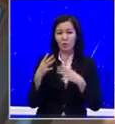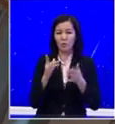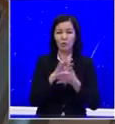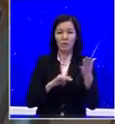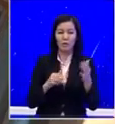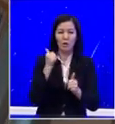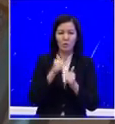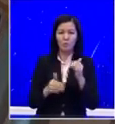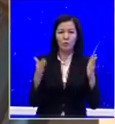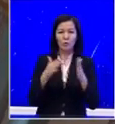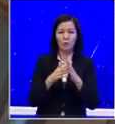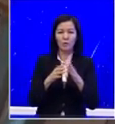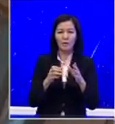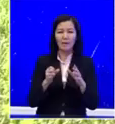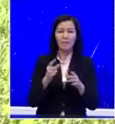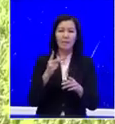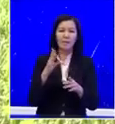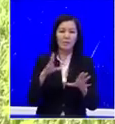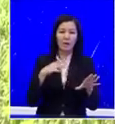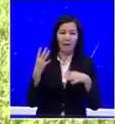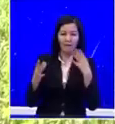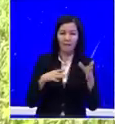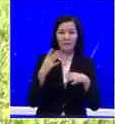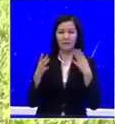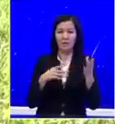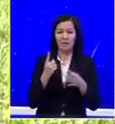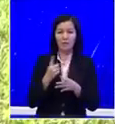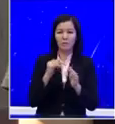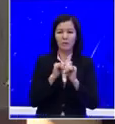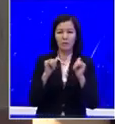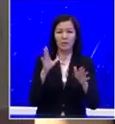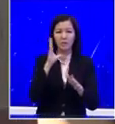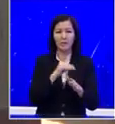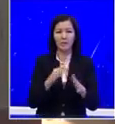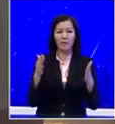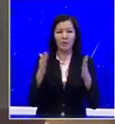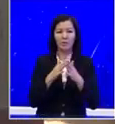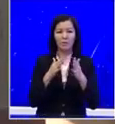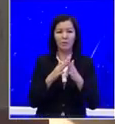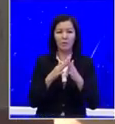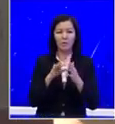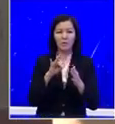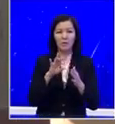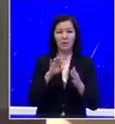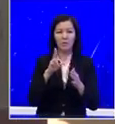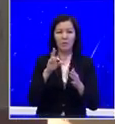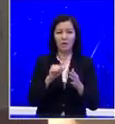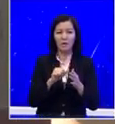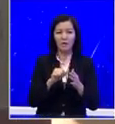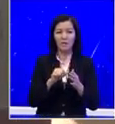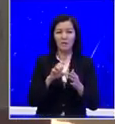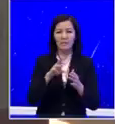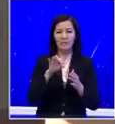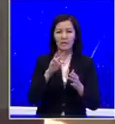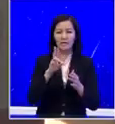күнде үйде бірнеше әдістер жасап, ет қыздырып, шеберлігін жетілдіреді. Үйде в основном йога, планка, статика,